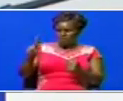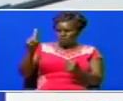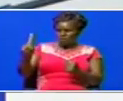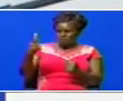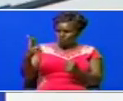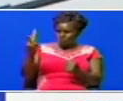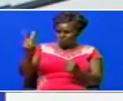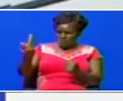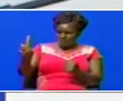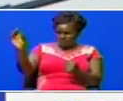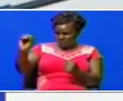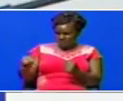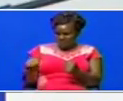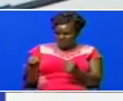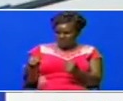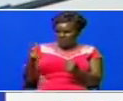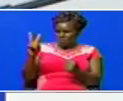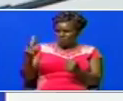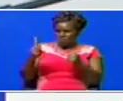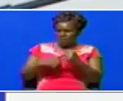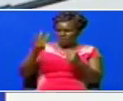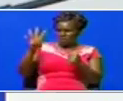0.21%. Japheth Kaluyu, 264,